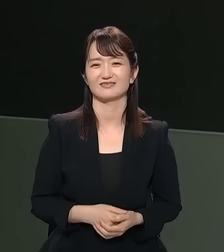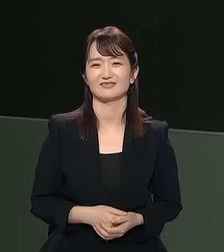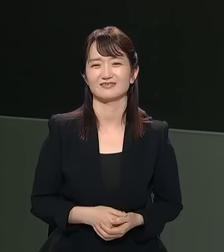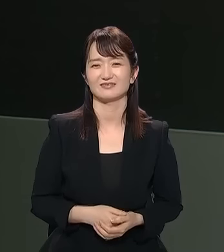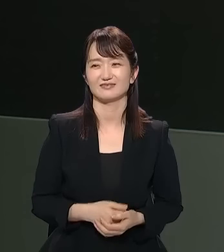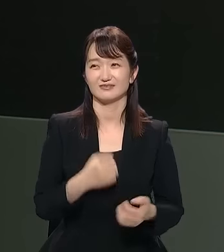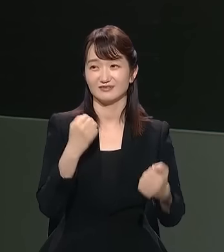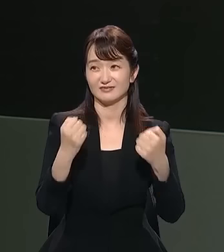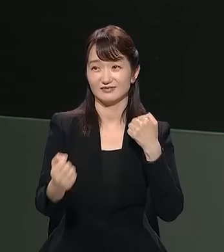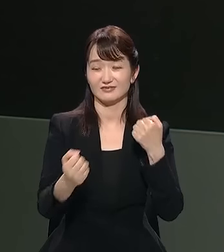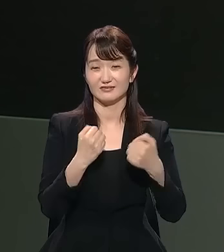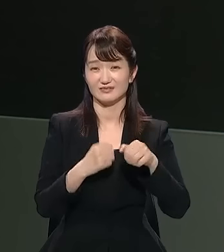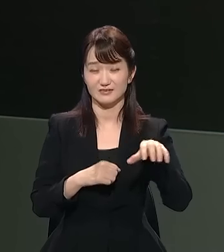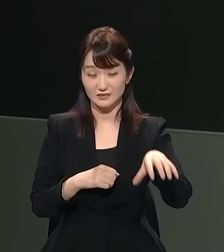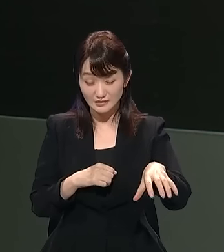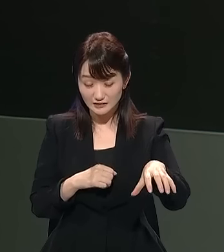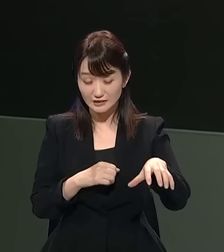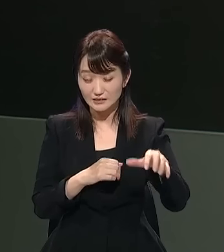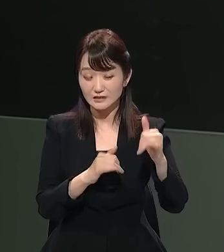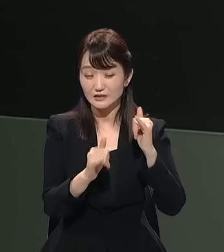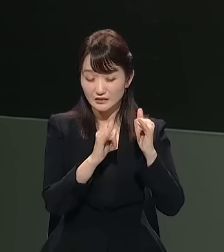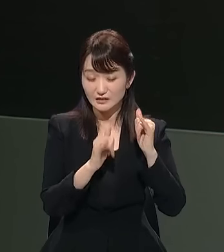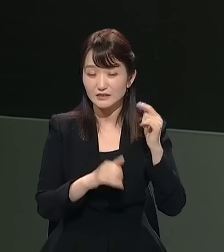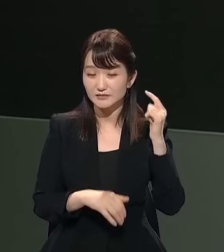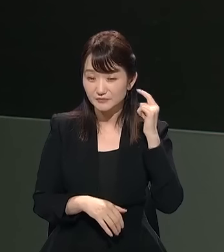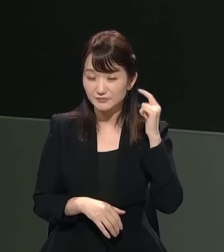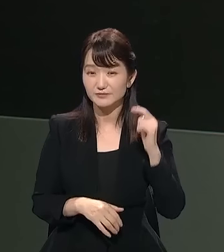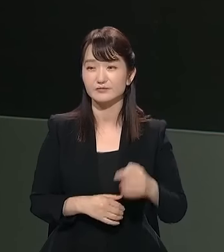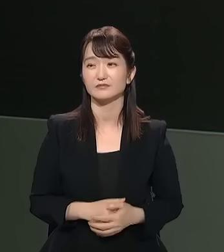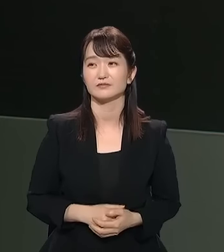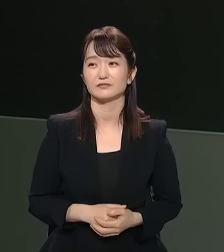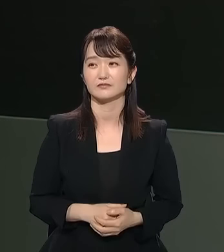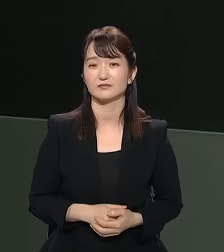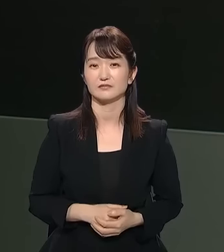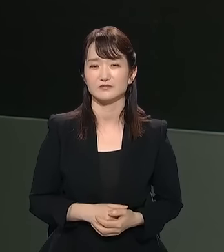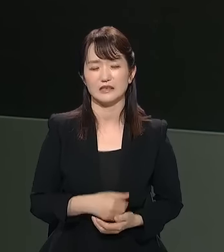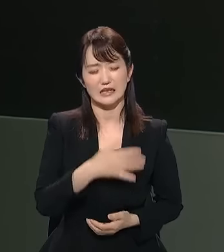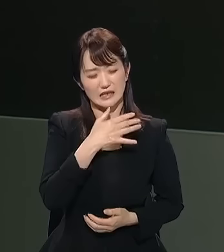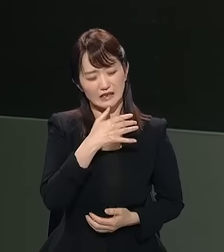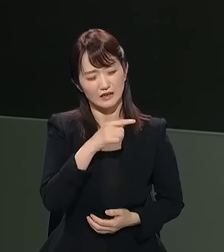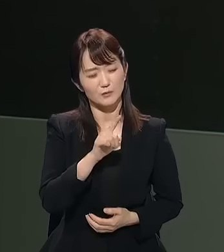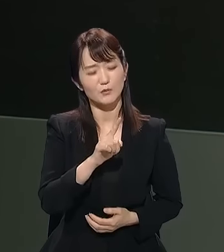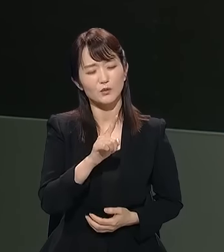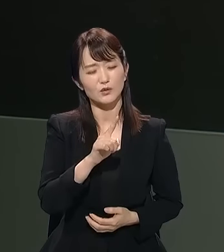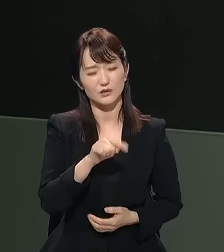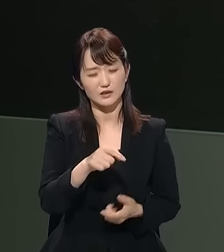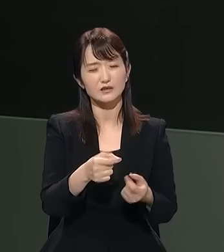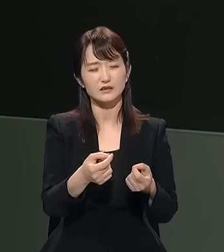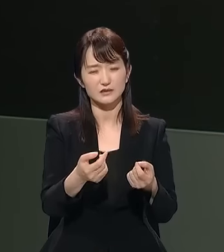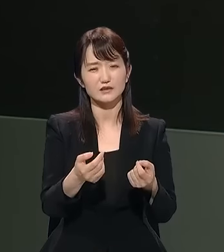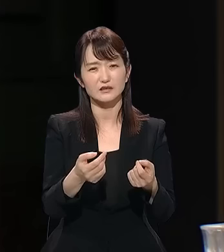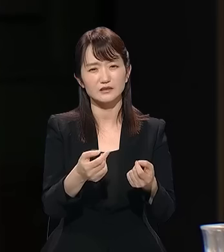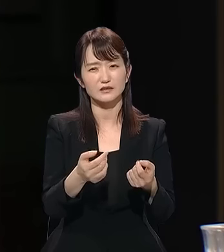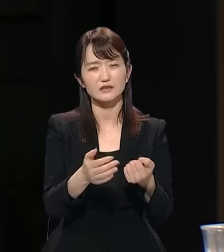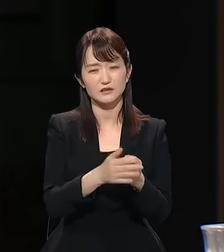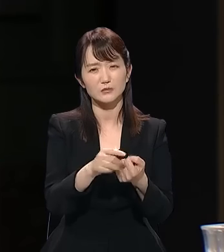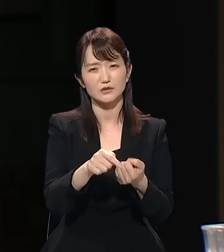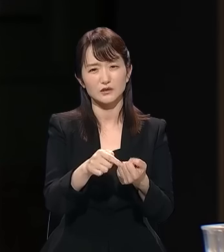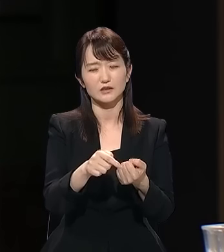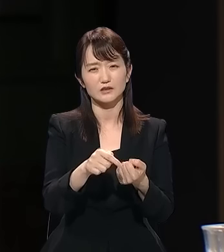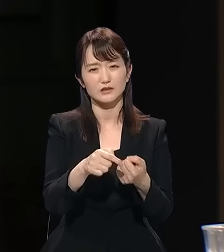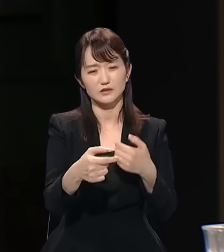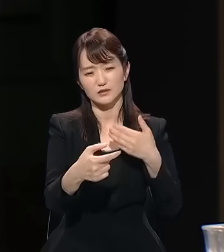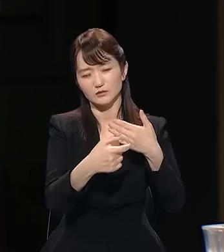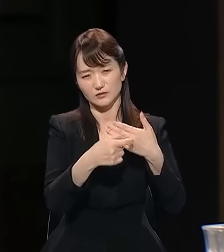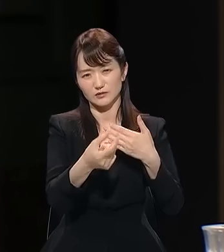헬스장 또 측에 얘기를 들어봤 아 우죽 했으면 저럴까 싶기도 하더라고요네 헬스장 운영 과정에서 피해를 겪었던